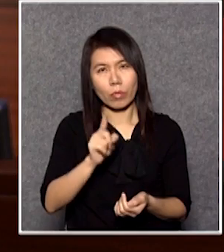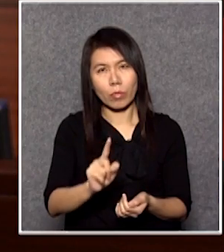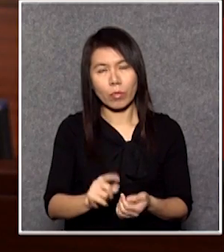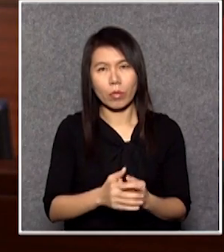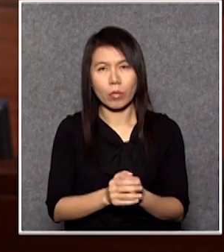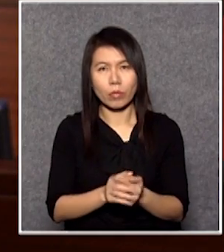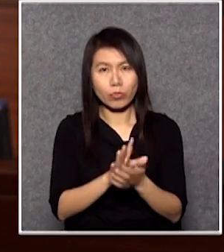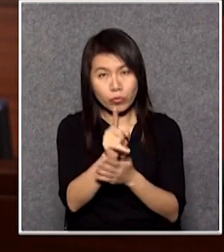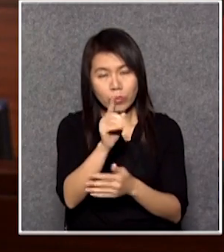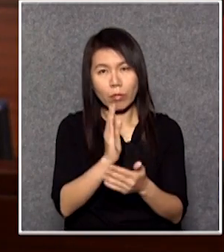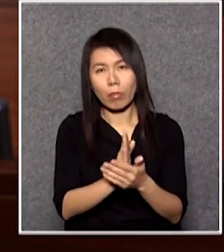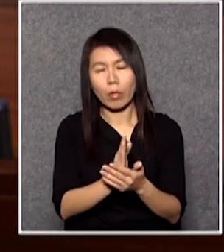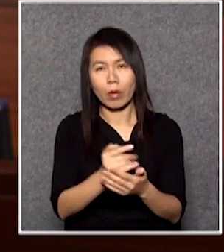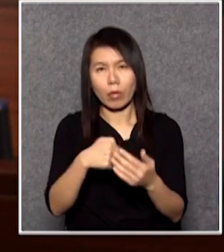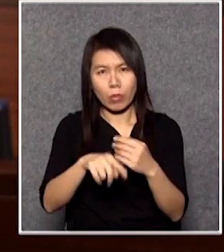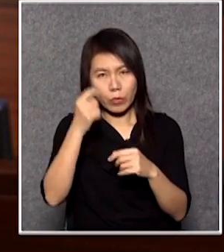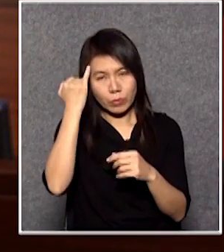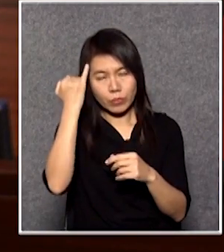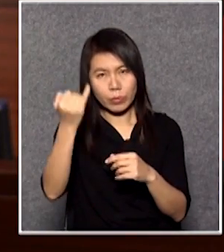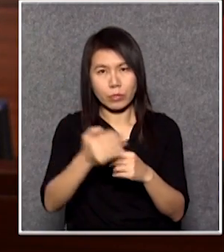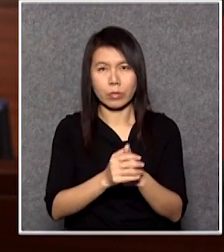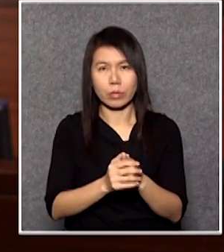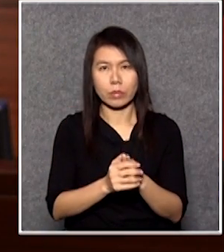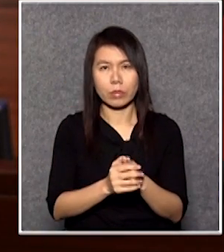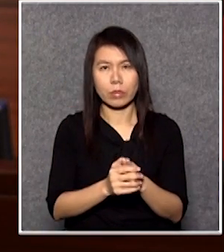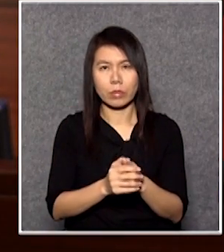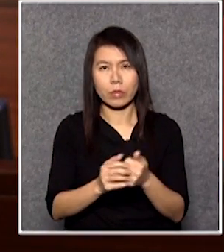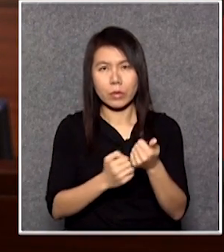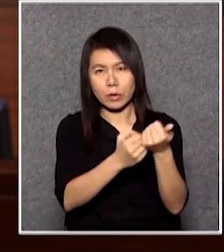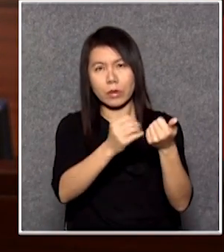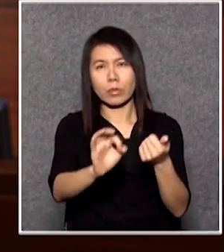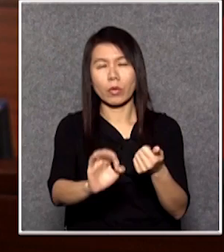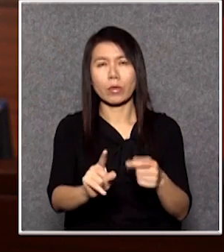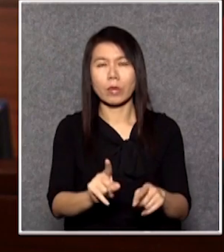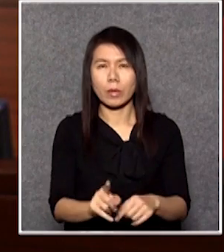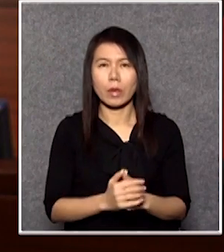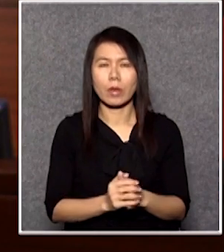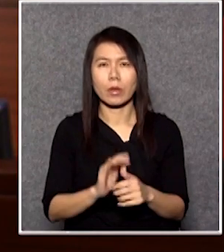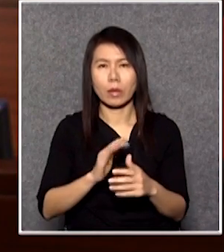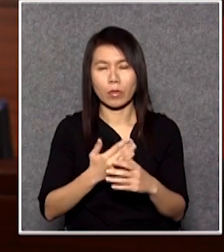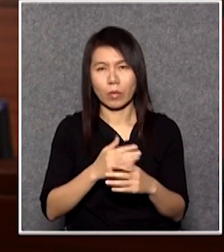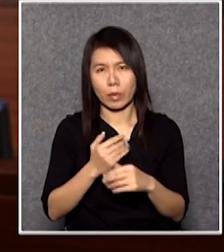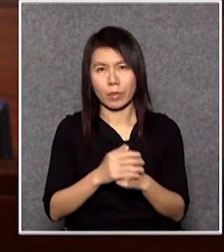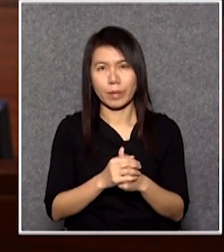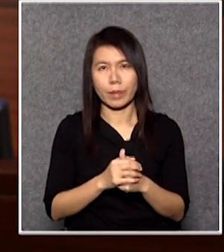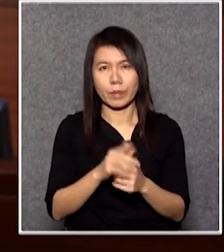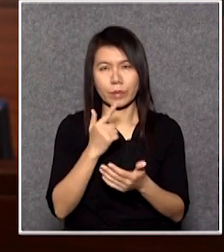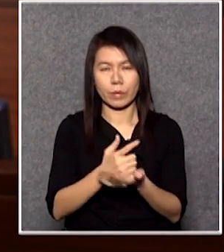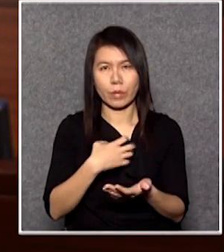家，又不知道內情，又都不支持呢？其實歸根到底呢，就主要我覺